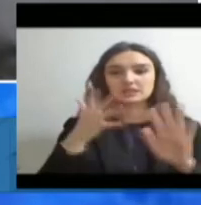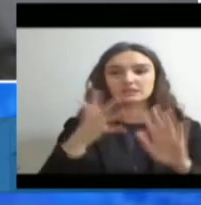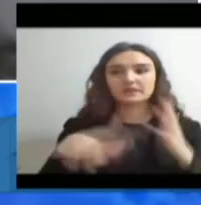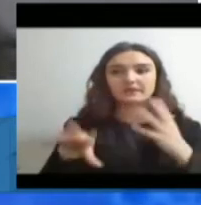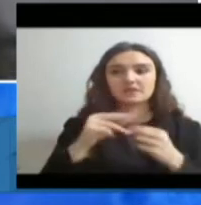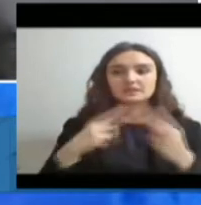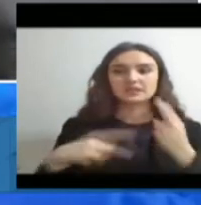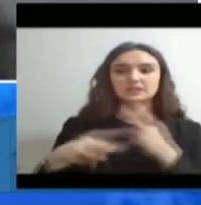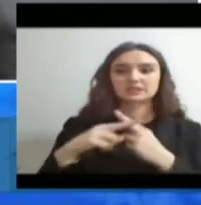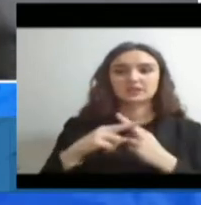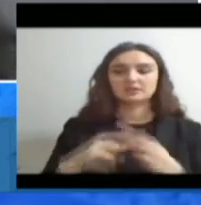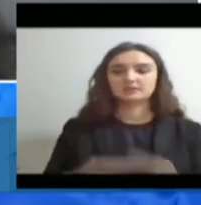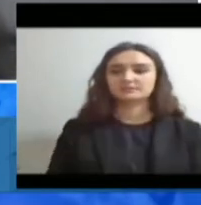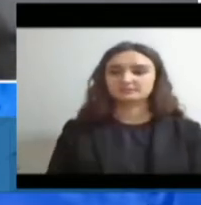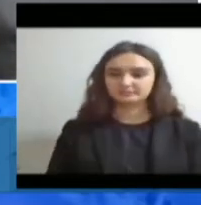ერთნაირად?